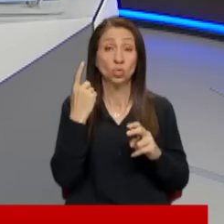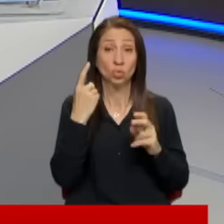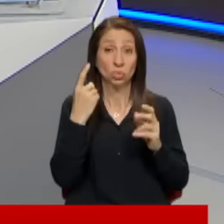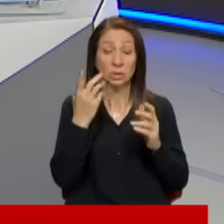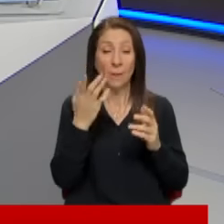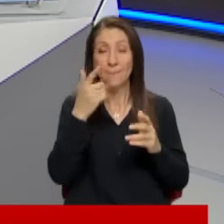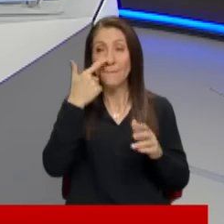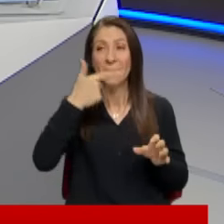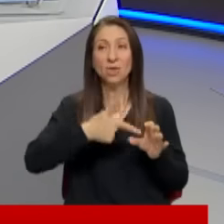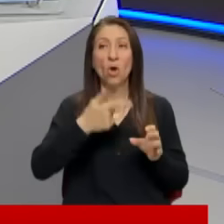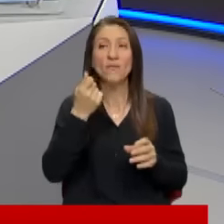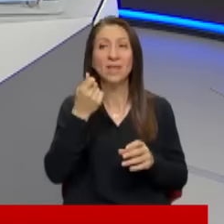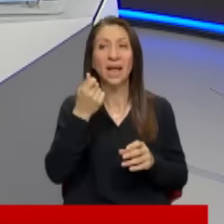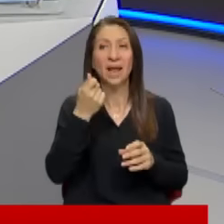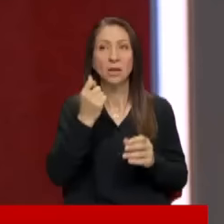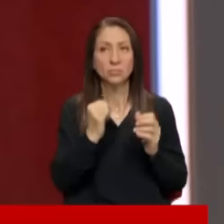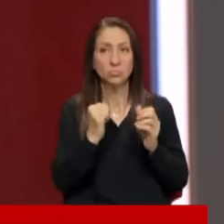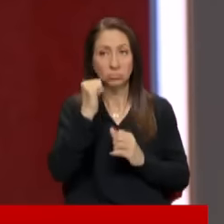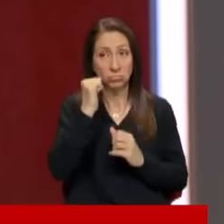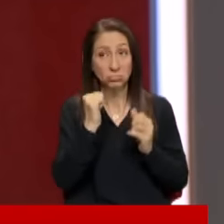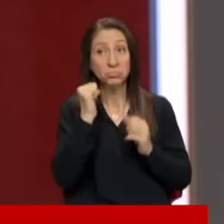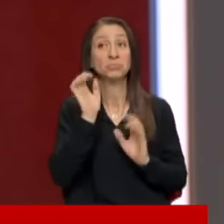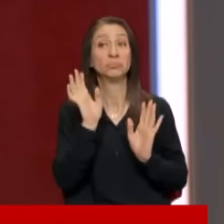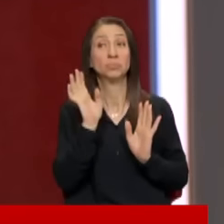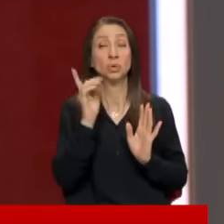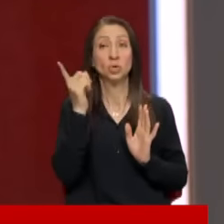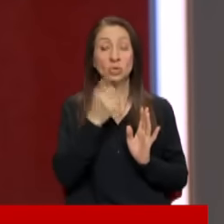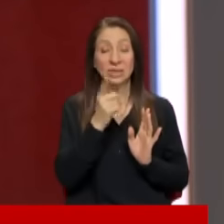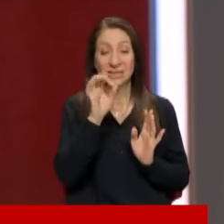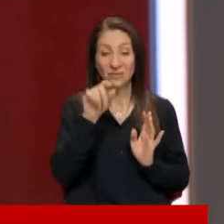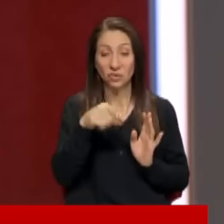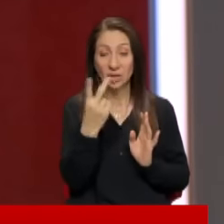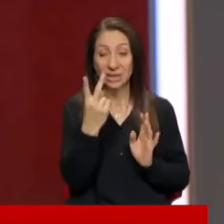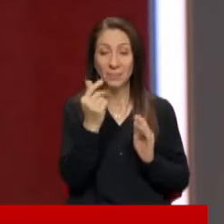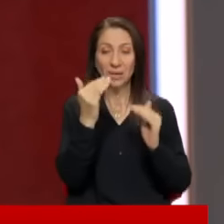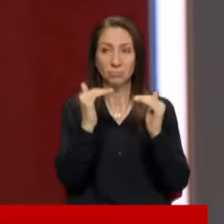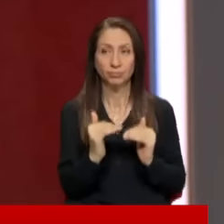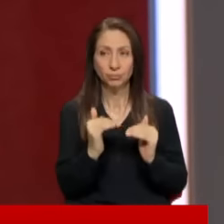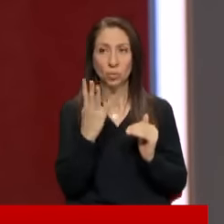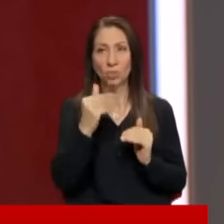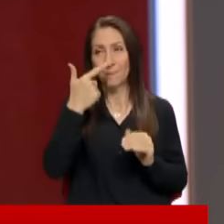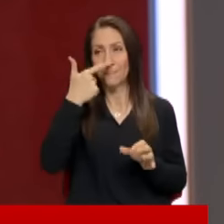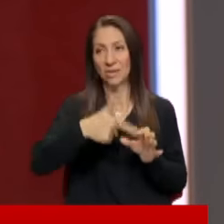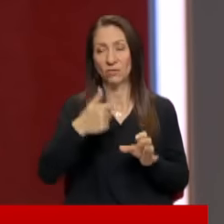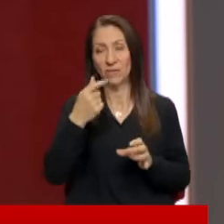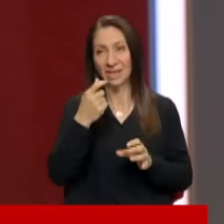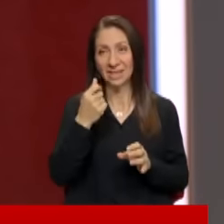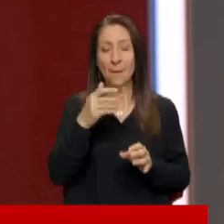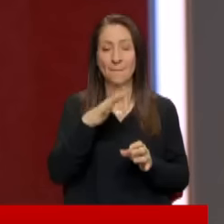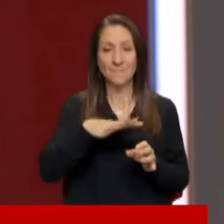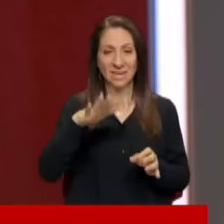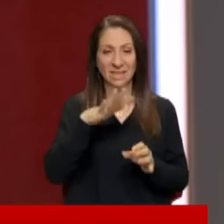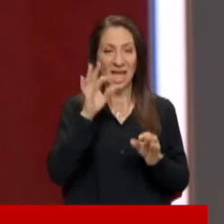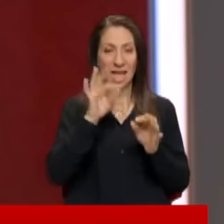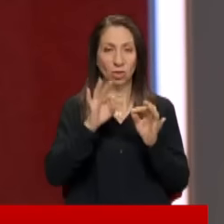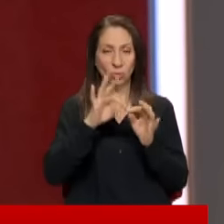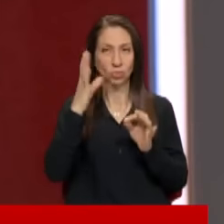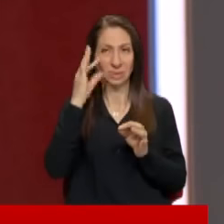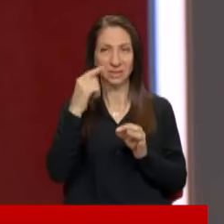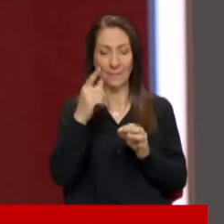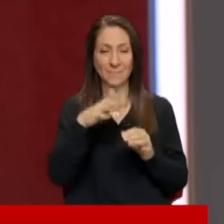diye. Petrol fiyatları artacak mı, artmayacak mı? %0,2'lik bir gerileme yaşandı petrol fiyatlarında. Yani piyasada ekonomistler